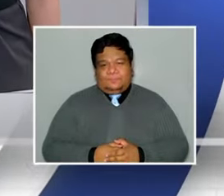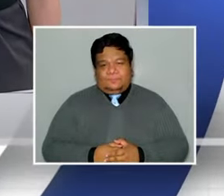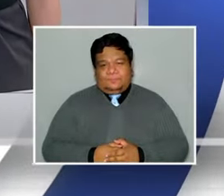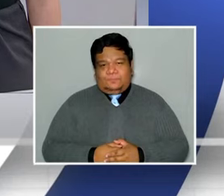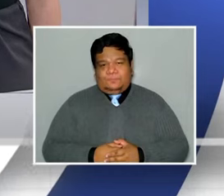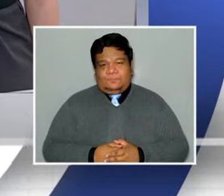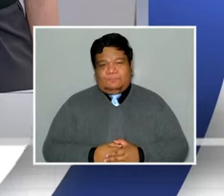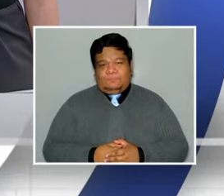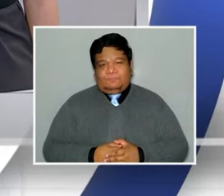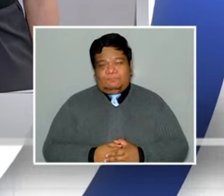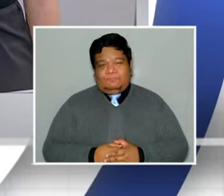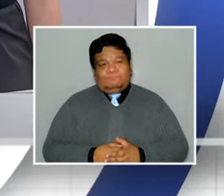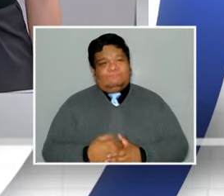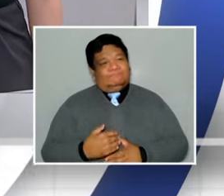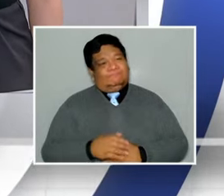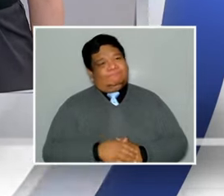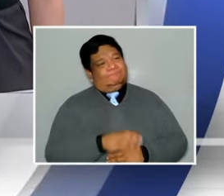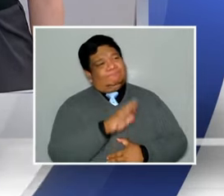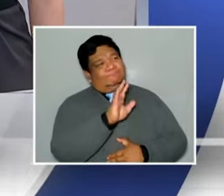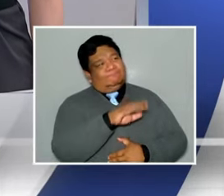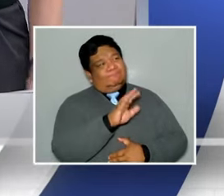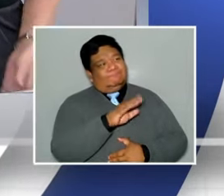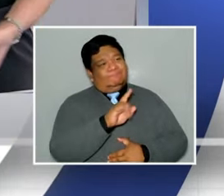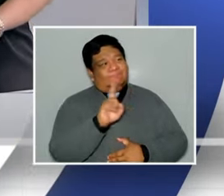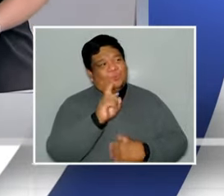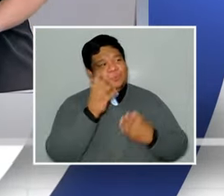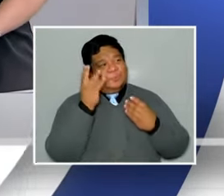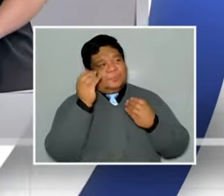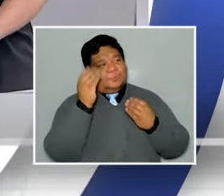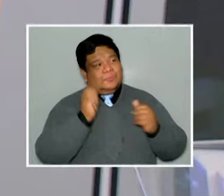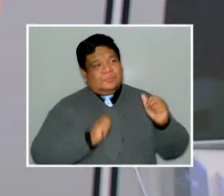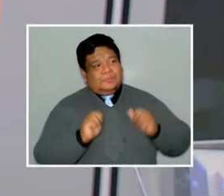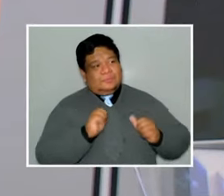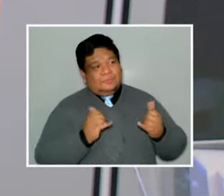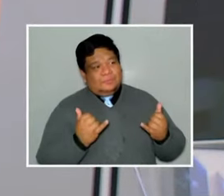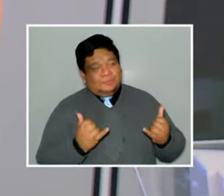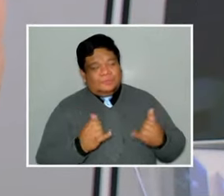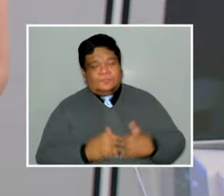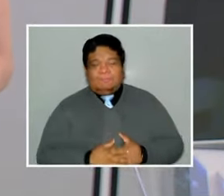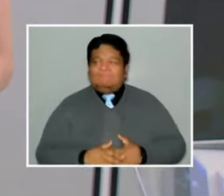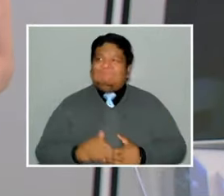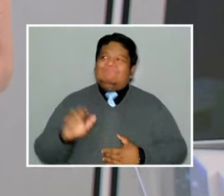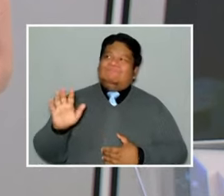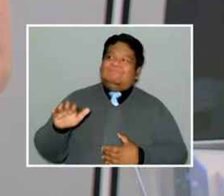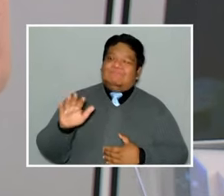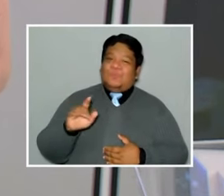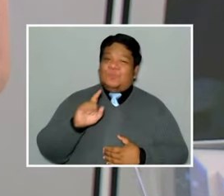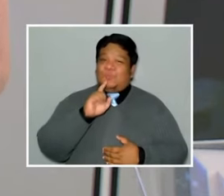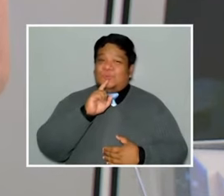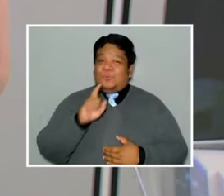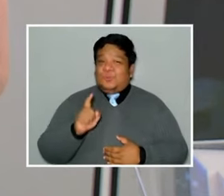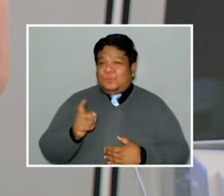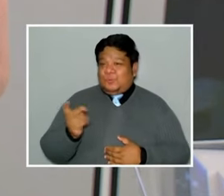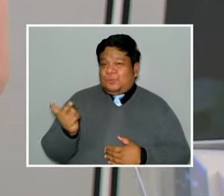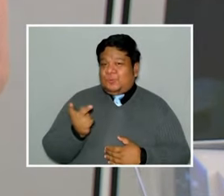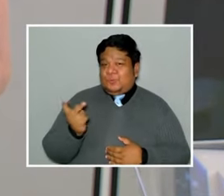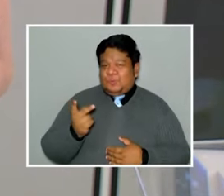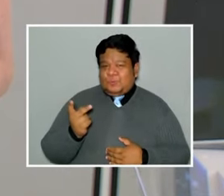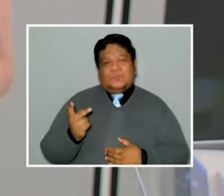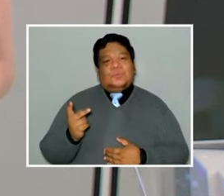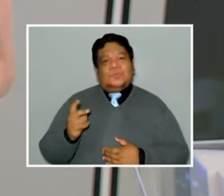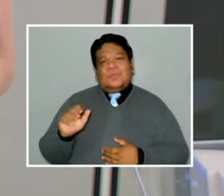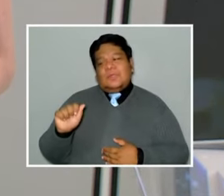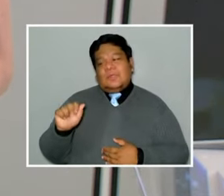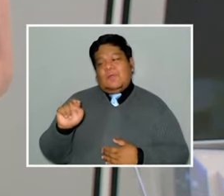Gretchen, ano ang latest sa showbiz? Ati B, trending ang first on-screen kiss na Kyla Chari at Andre Brillantes sa